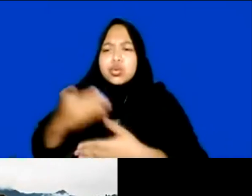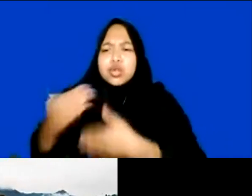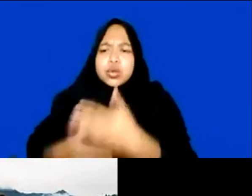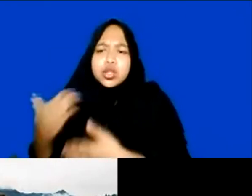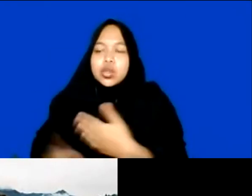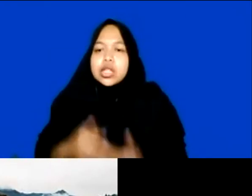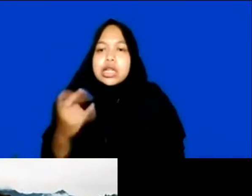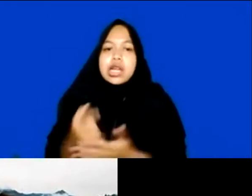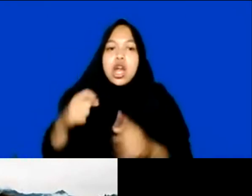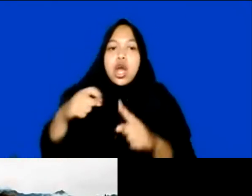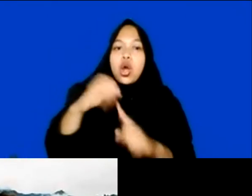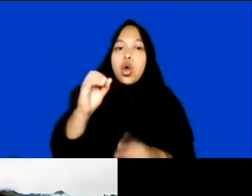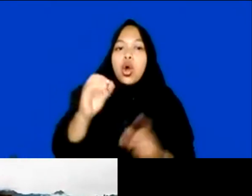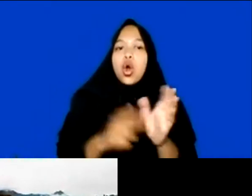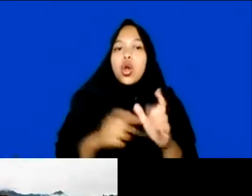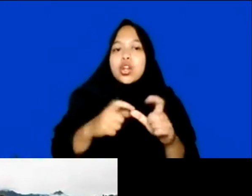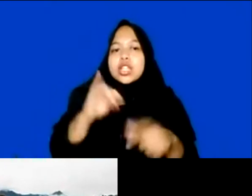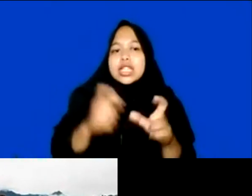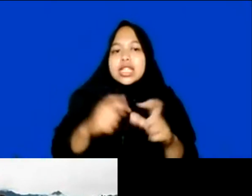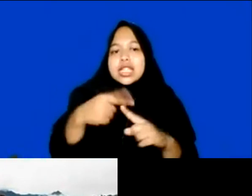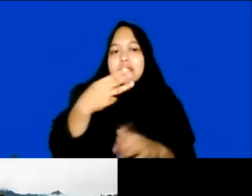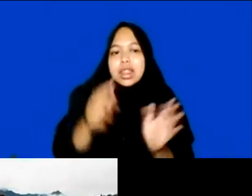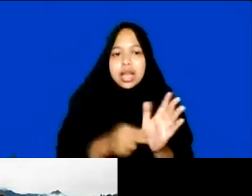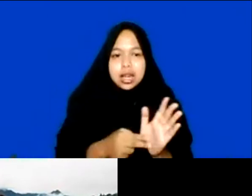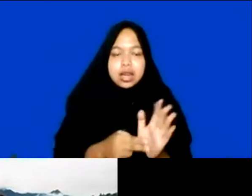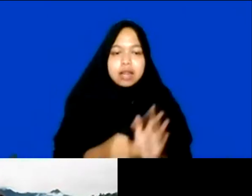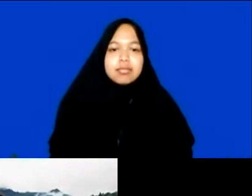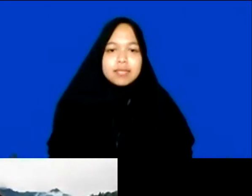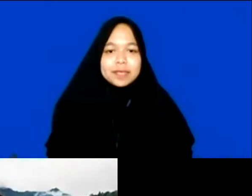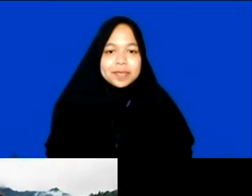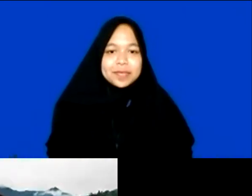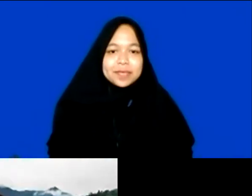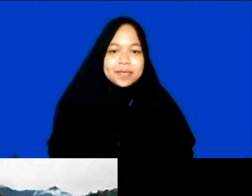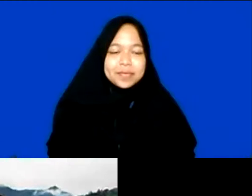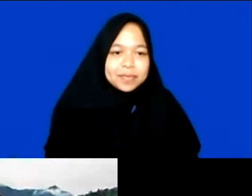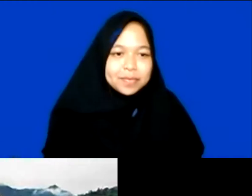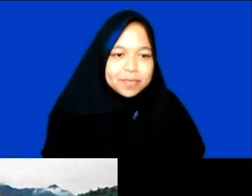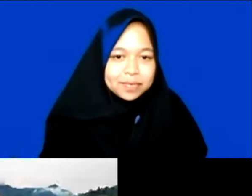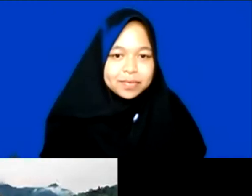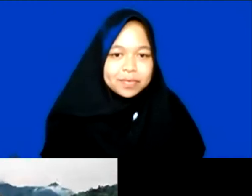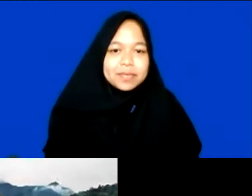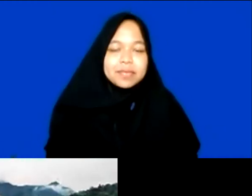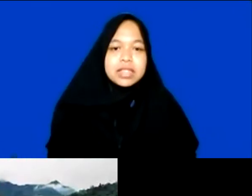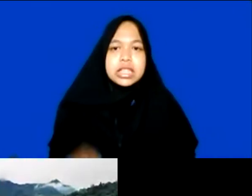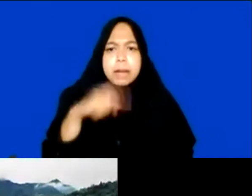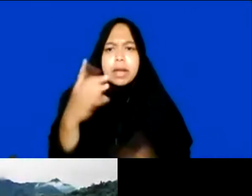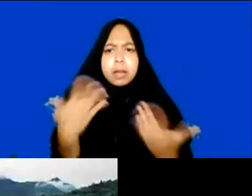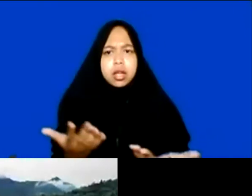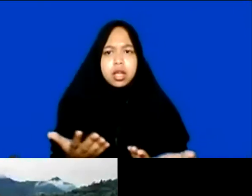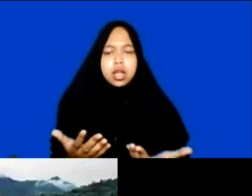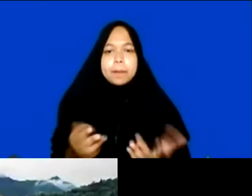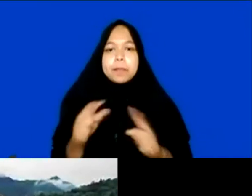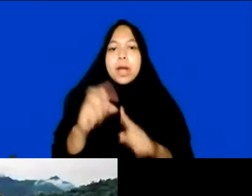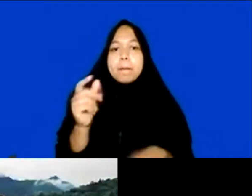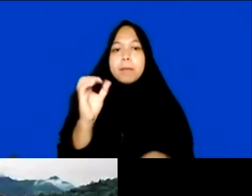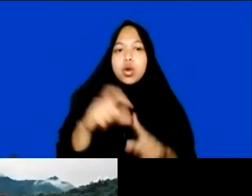nanti perjalanan itu akan bikin produk itu lebih dewasa lagi lebih matang lagi sehingga akhirnya punya nilai